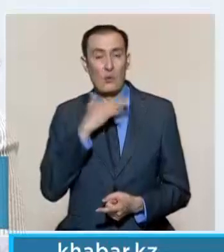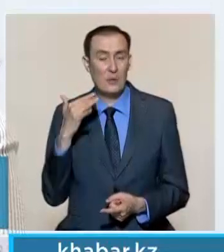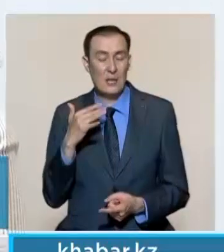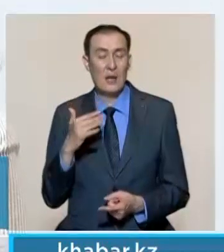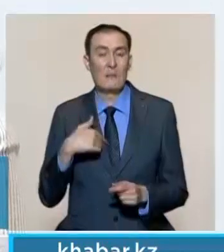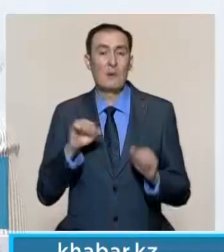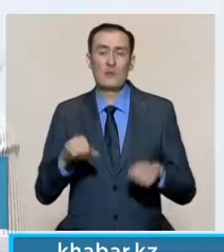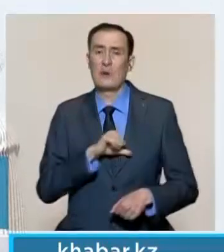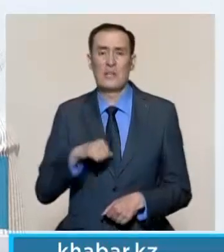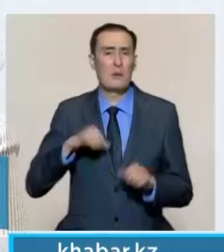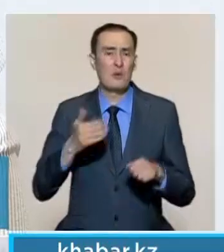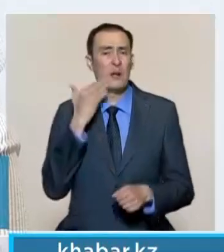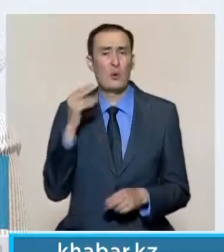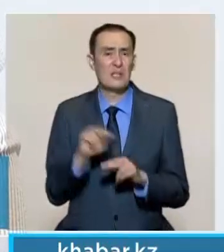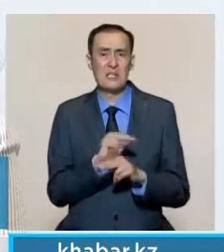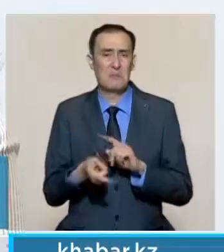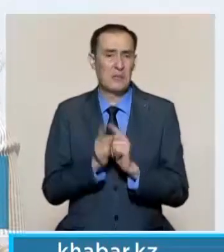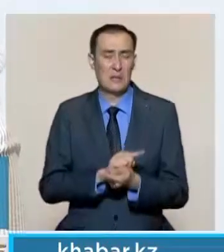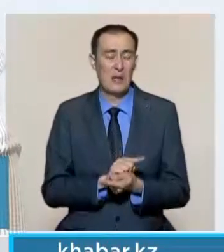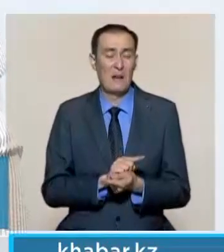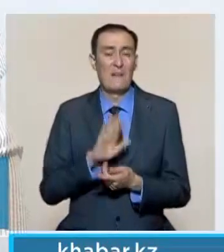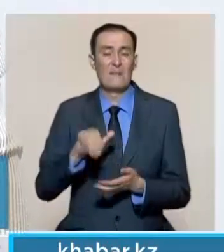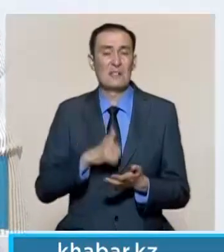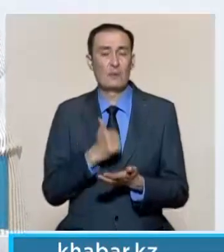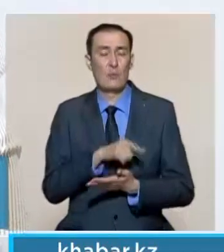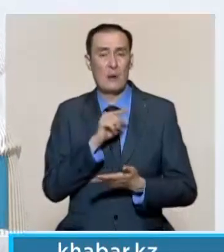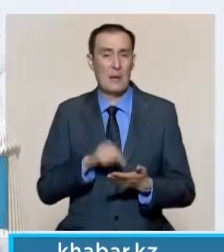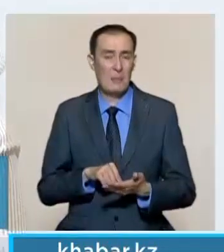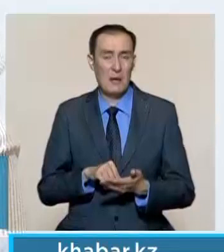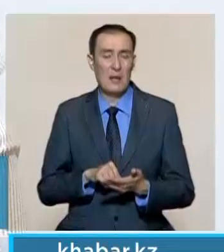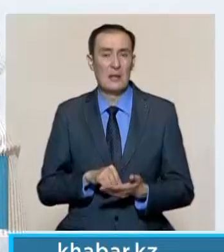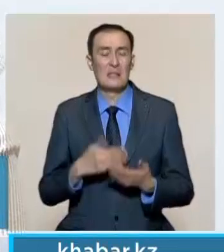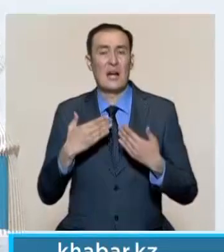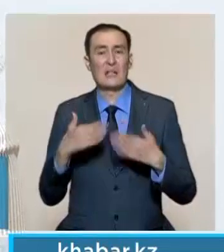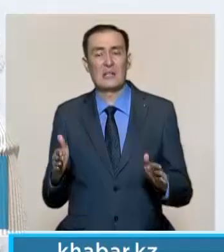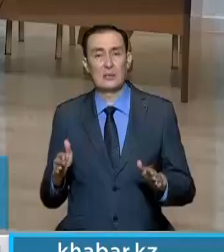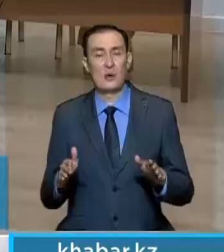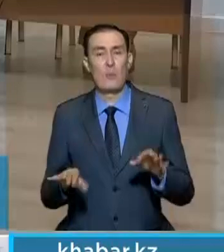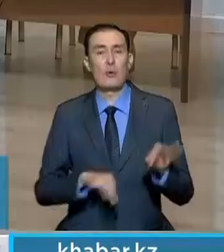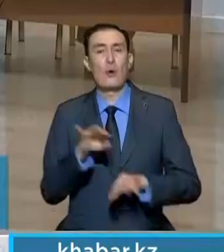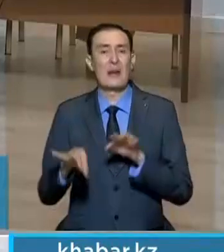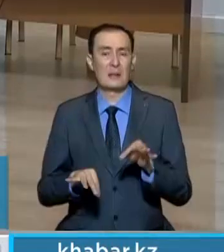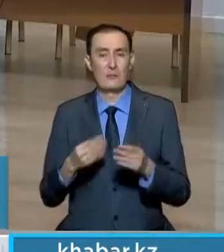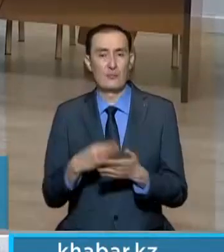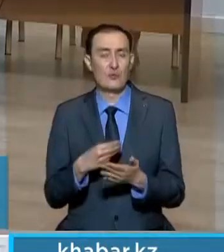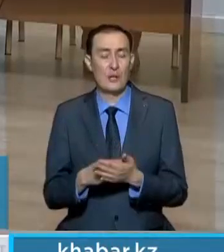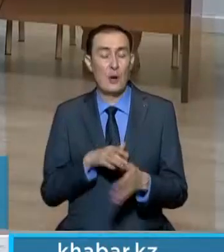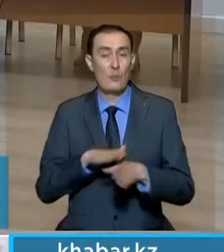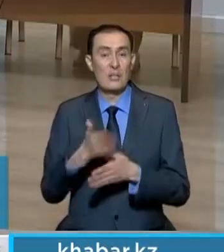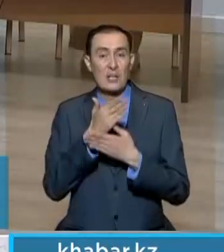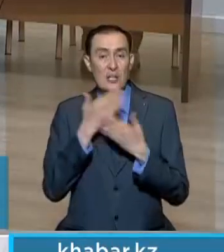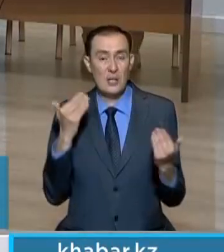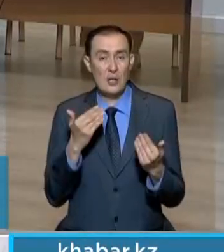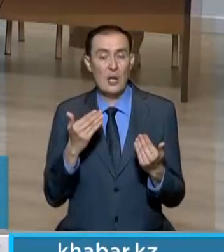вещи мы можем легко исправить. В основном это проблемы у нас с открытостью проекта бюджета. Совершенно нет